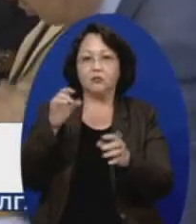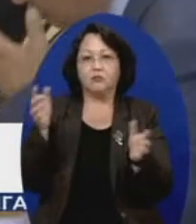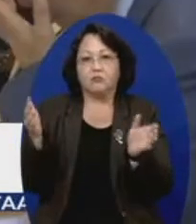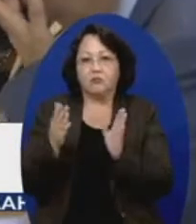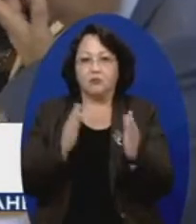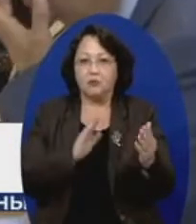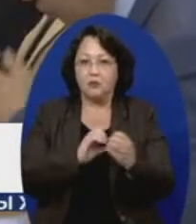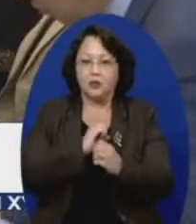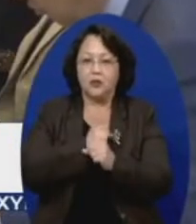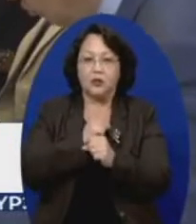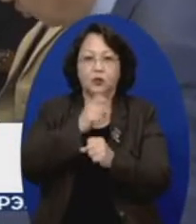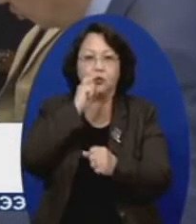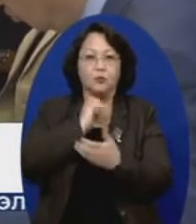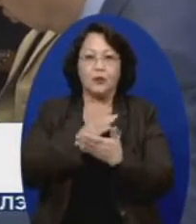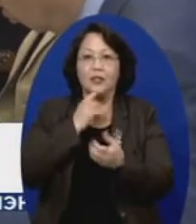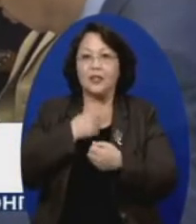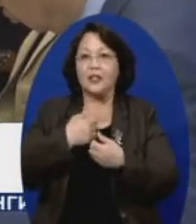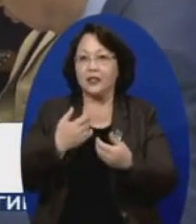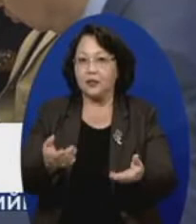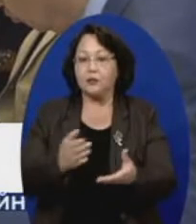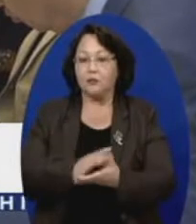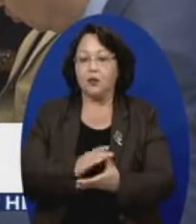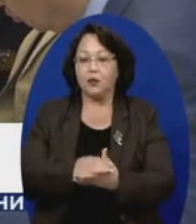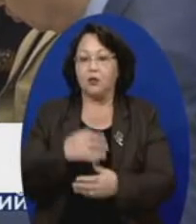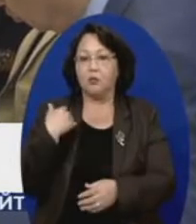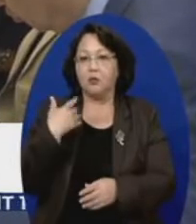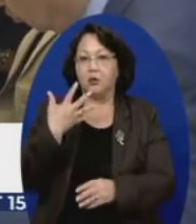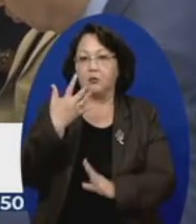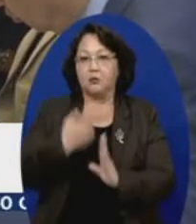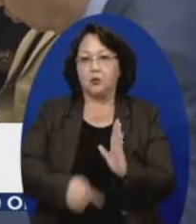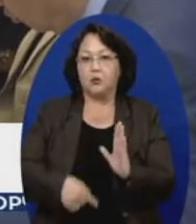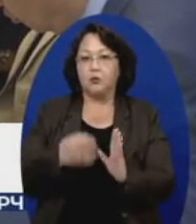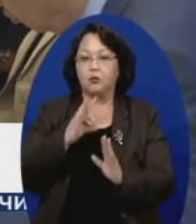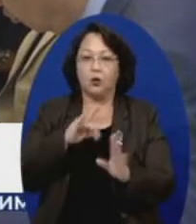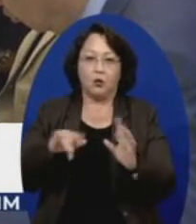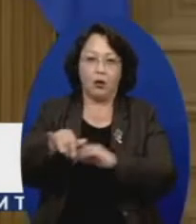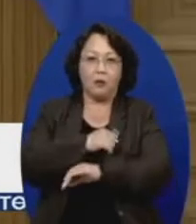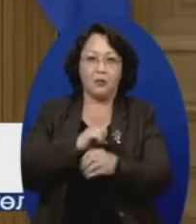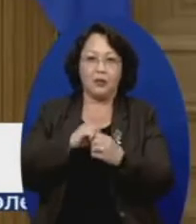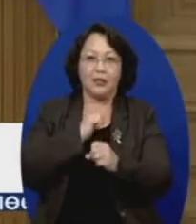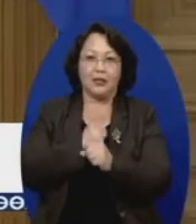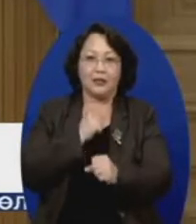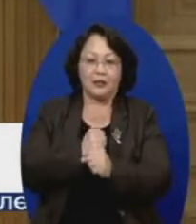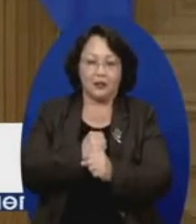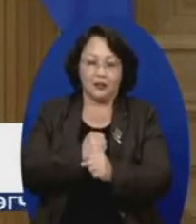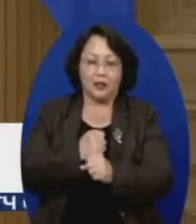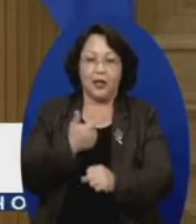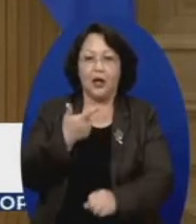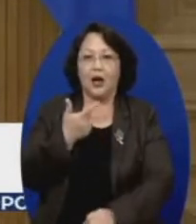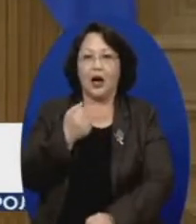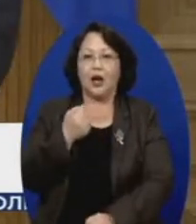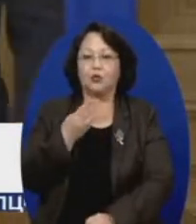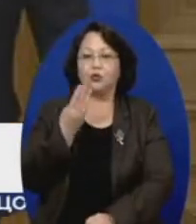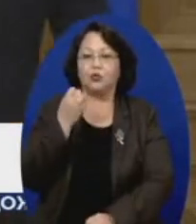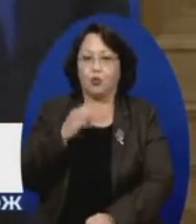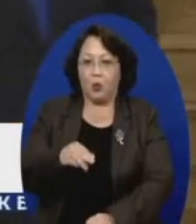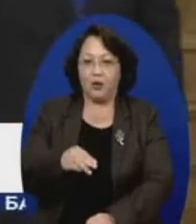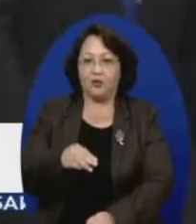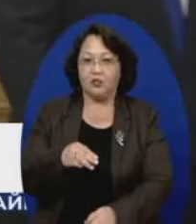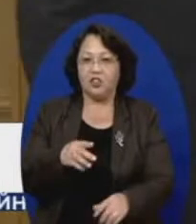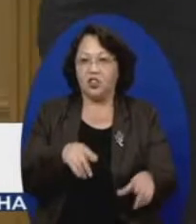сонирхолтой байгаа гэдгийг ерөнхий сайд илэрхийлсэн байна. Ерөнхий сайд өнгөрөгч 5 дугаар сард Дүнгуй аймагт ажиллаж Гашуун Сухад боомтын төмөр замын шилжүүлэн